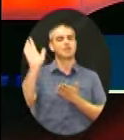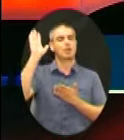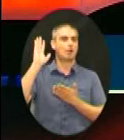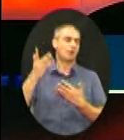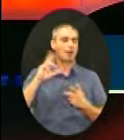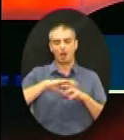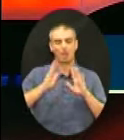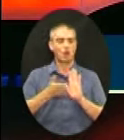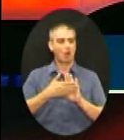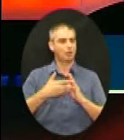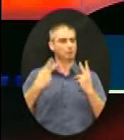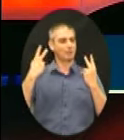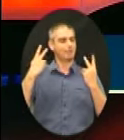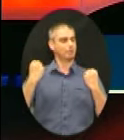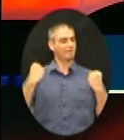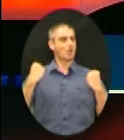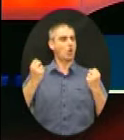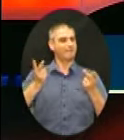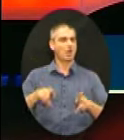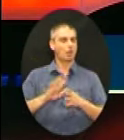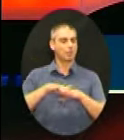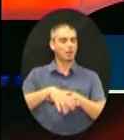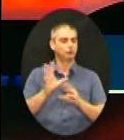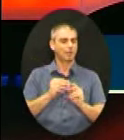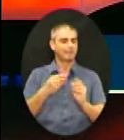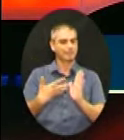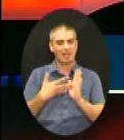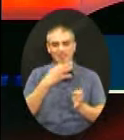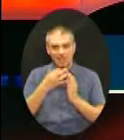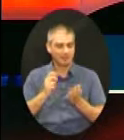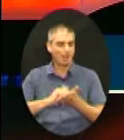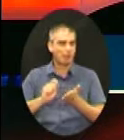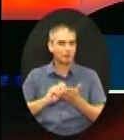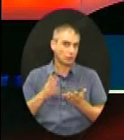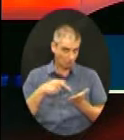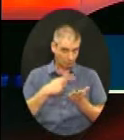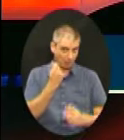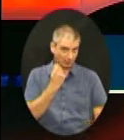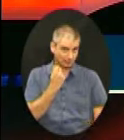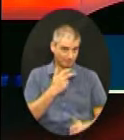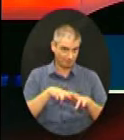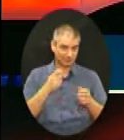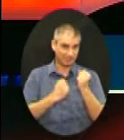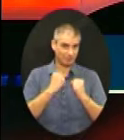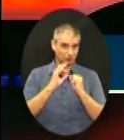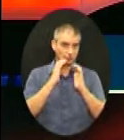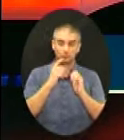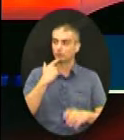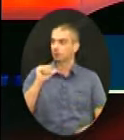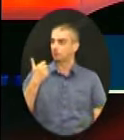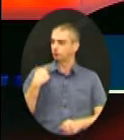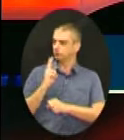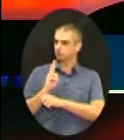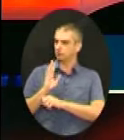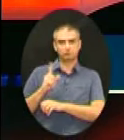העניין על כל המעמד ועל כל הכוח ולכל היכולת להשפיע באמצעות תחקירים וכתבות אולי זה עניין כספי המצב הקשה של התקשורת א בוא נהיה